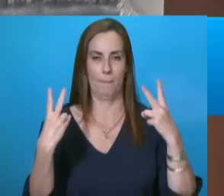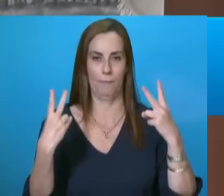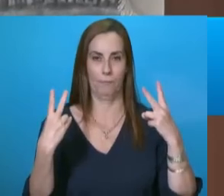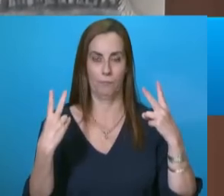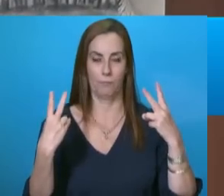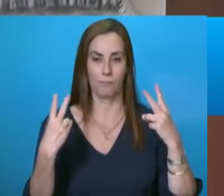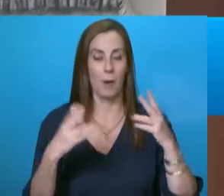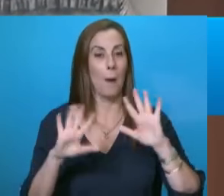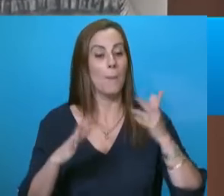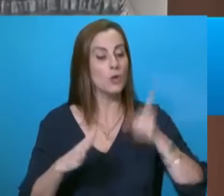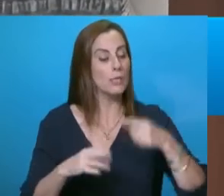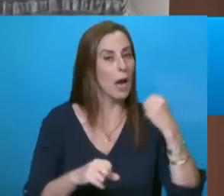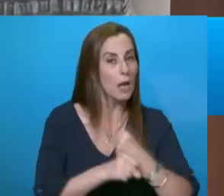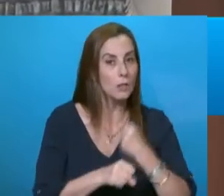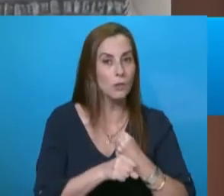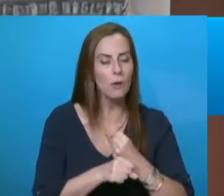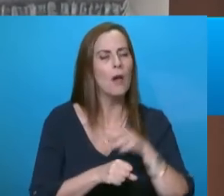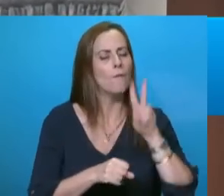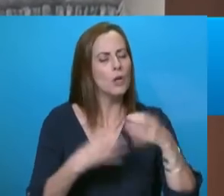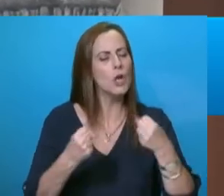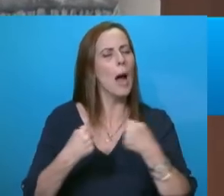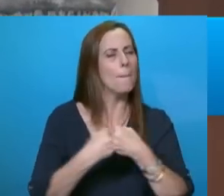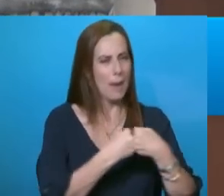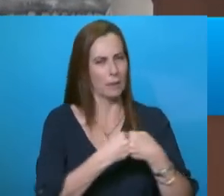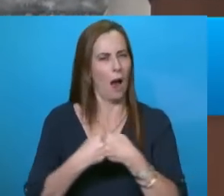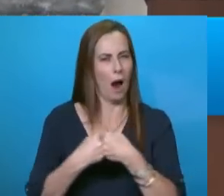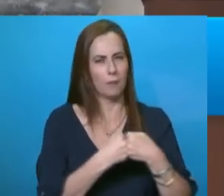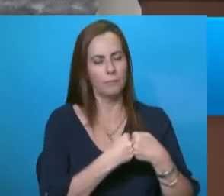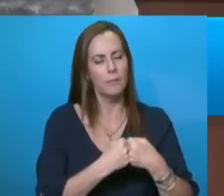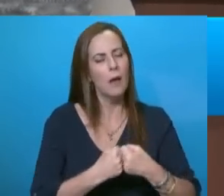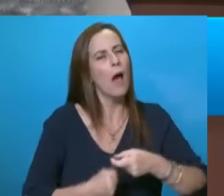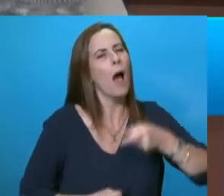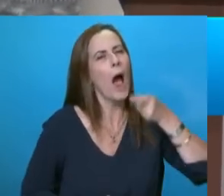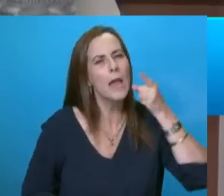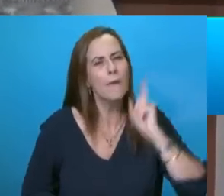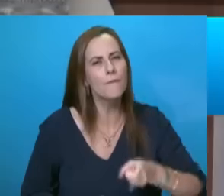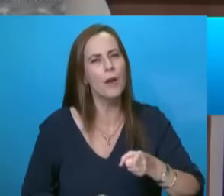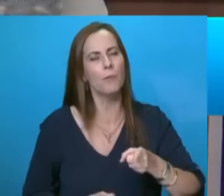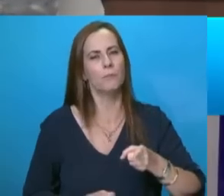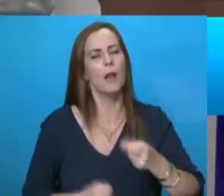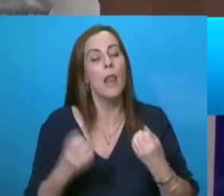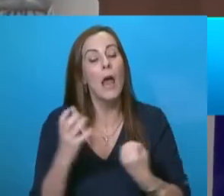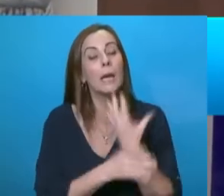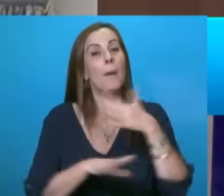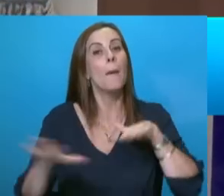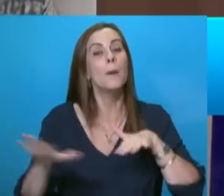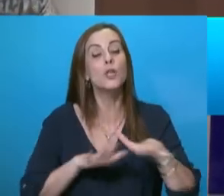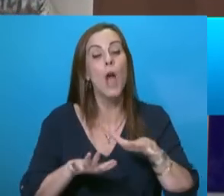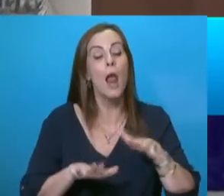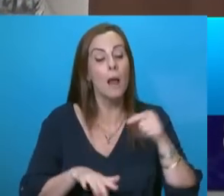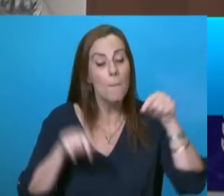השעה וגודלם של האתגרים שלפנינו מחייבים להקים ממשלה